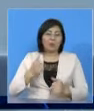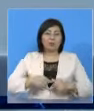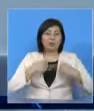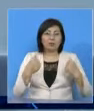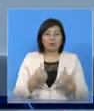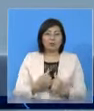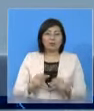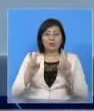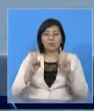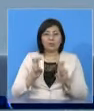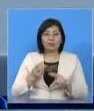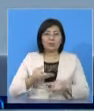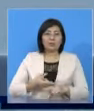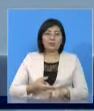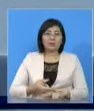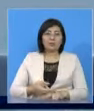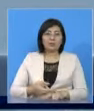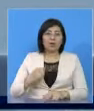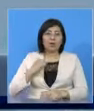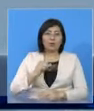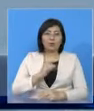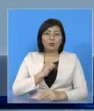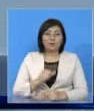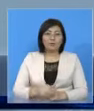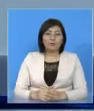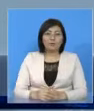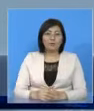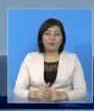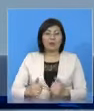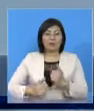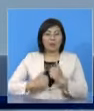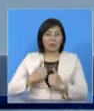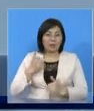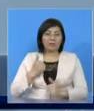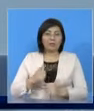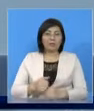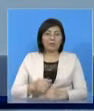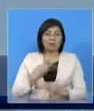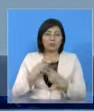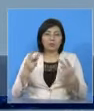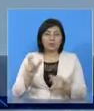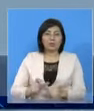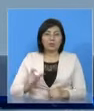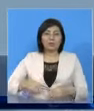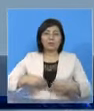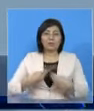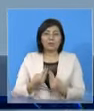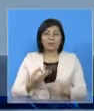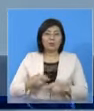бұл номинациясы өзінің қайсарлығын танытқан адамдарға беріледі.